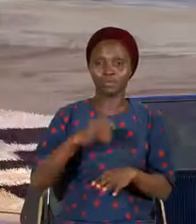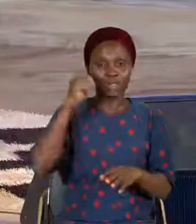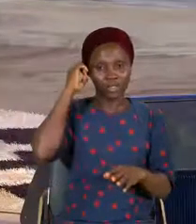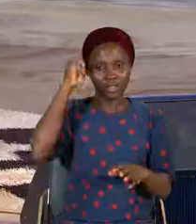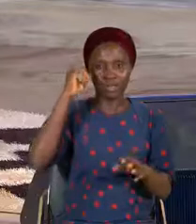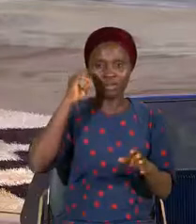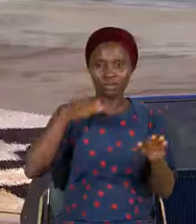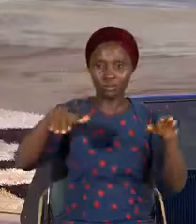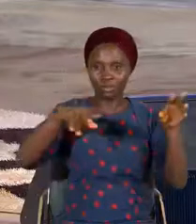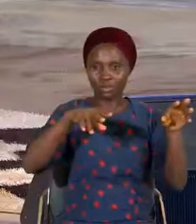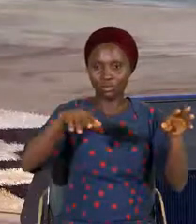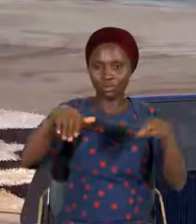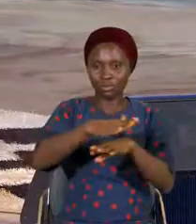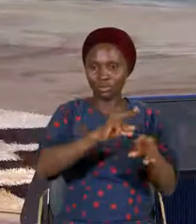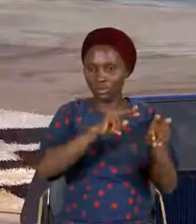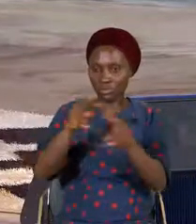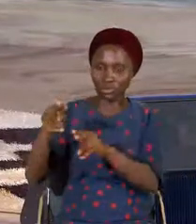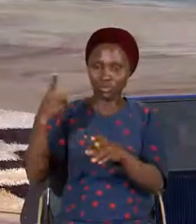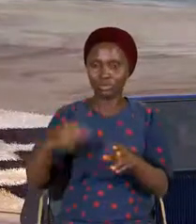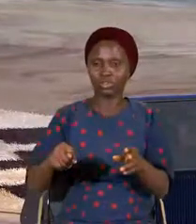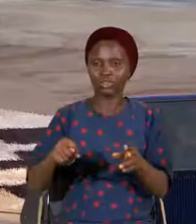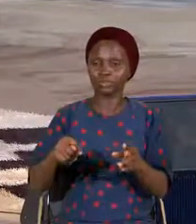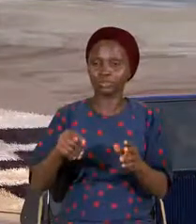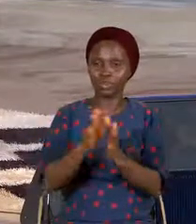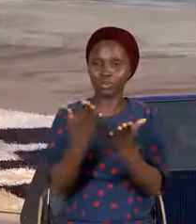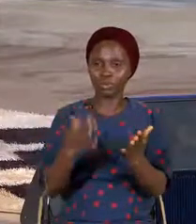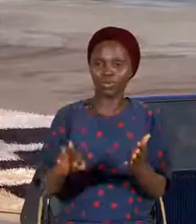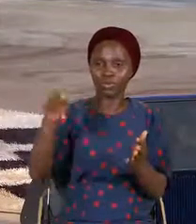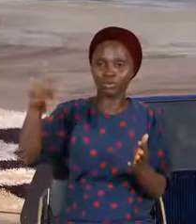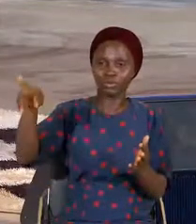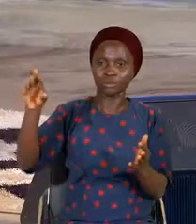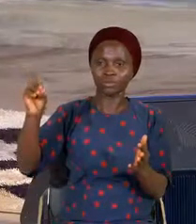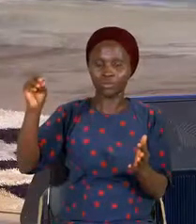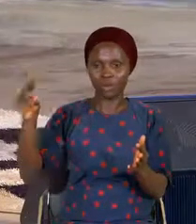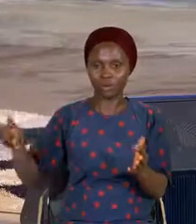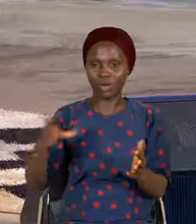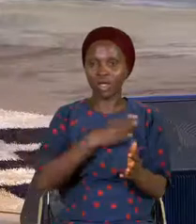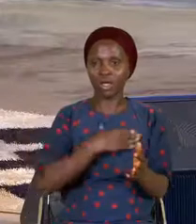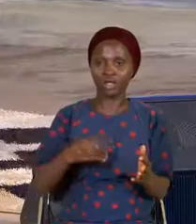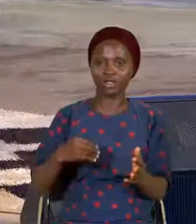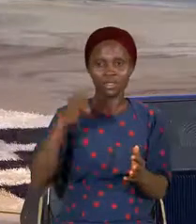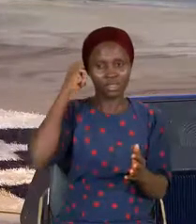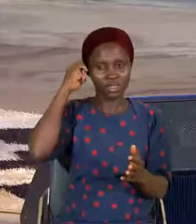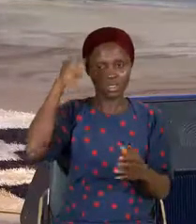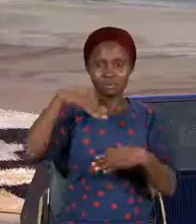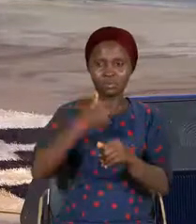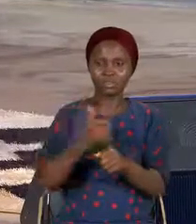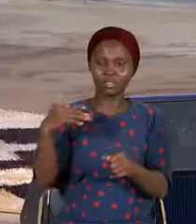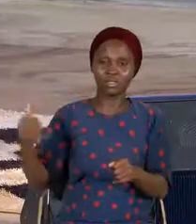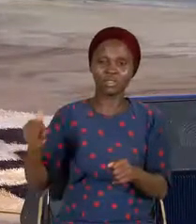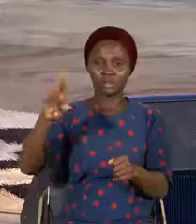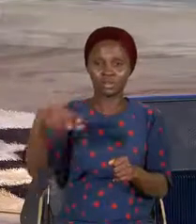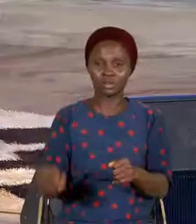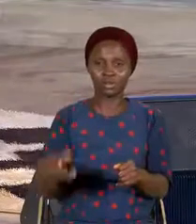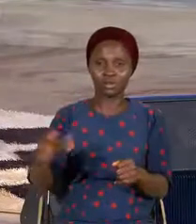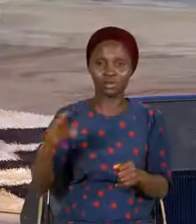a oublié le livre lui-même. Il a ignoré le livre de Proverbes qu'il a écrit lui-même. Alors, il a vraiment détruit